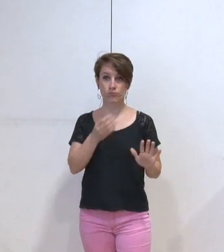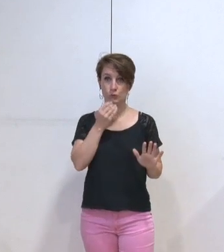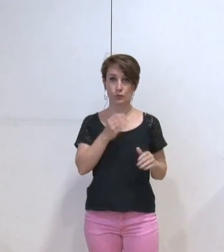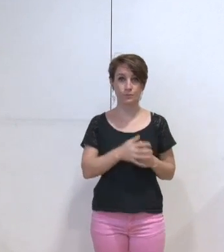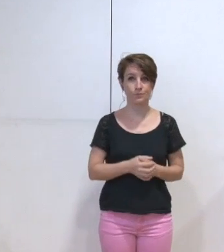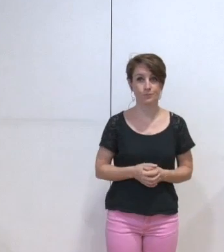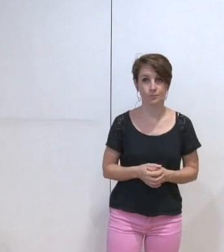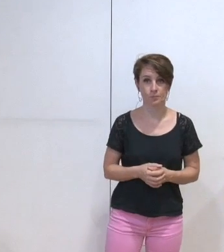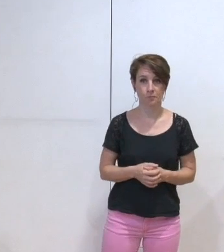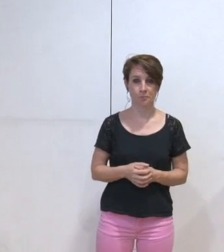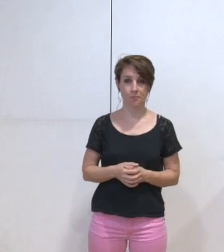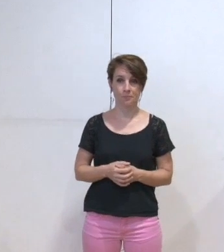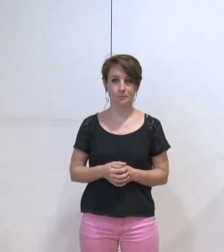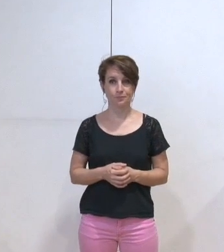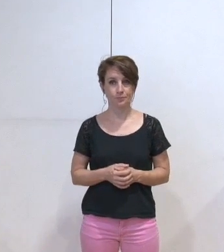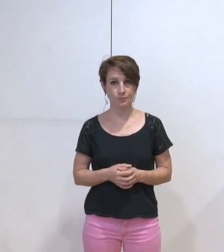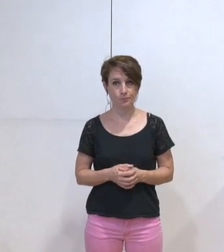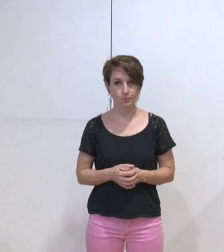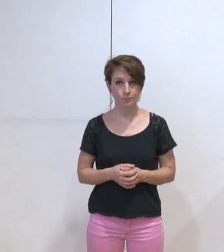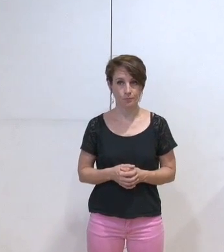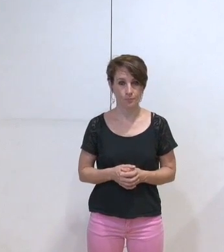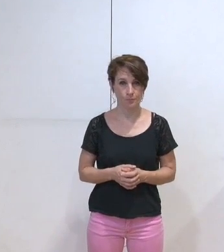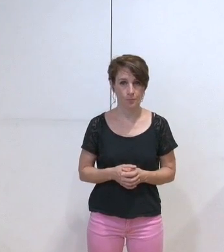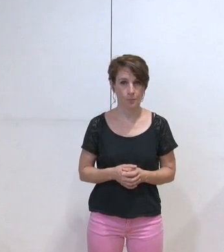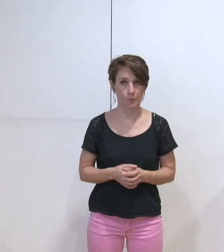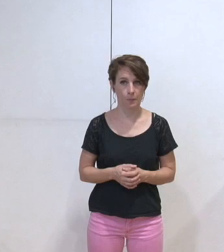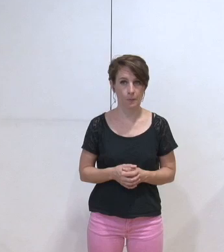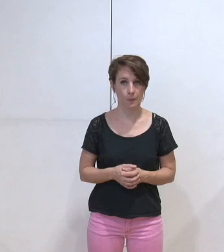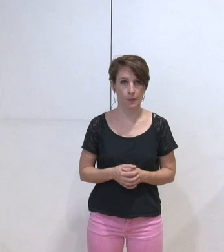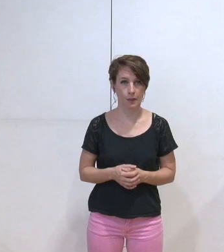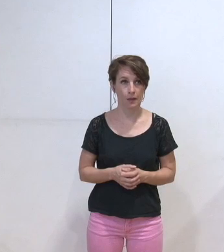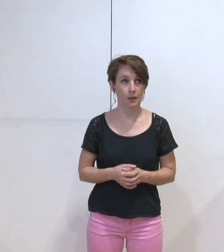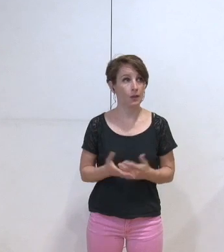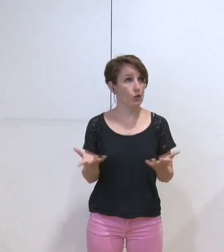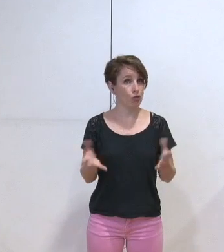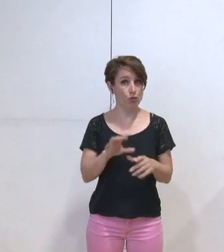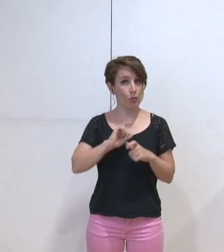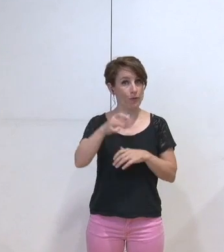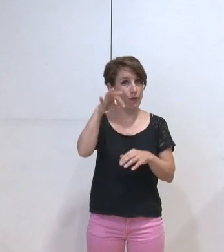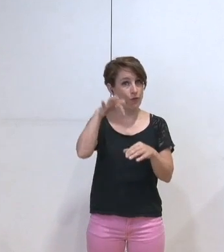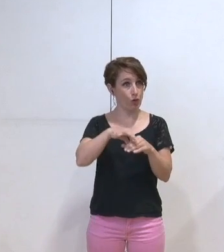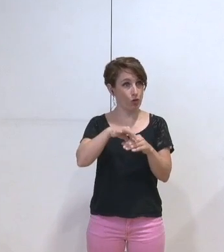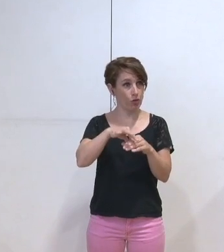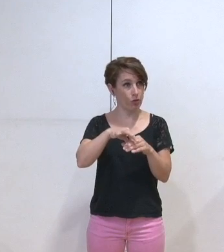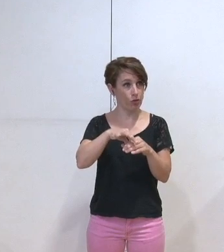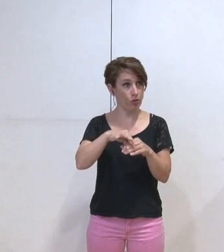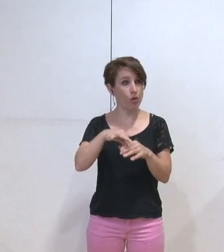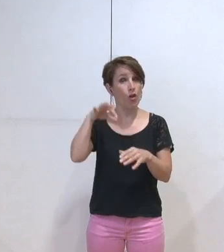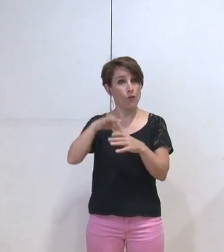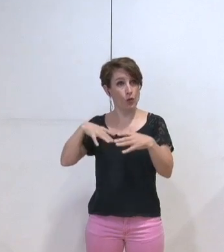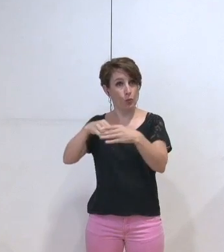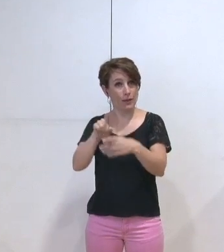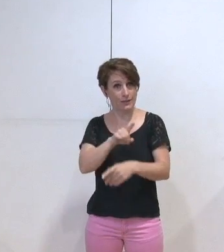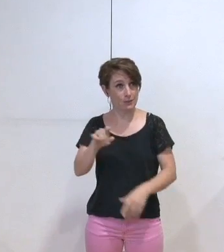intervention je mets donc cette délibération au voix qui ne prend pas part